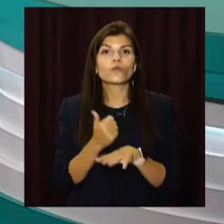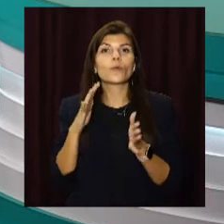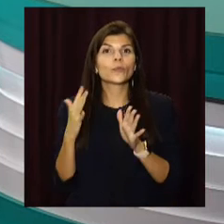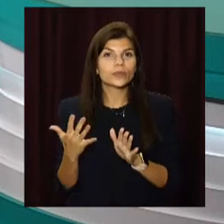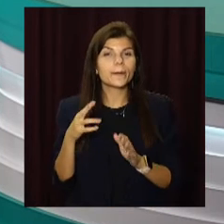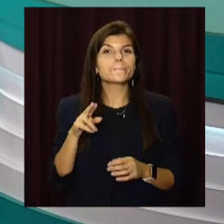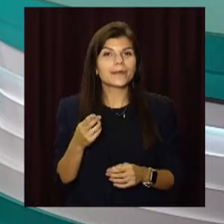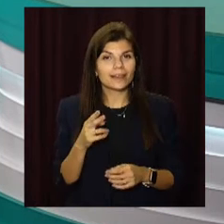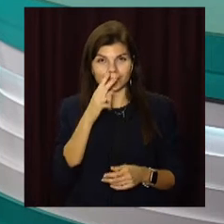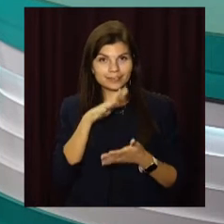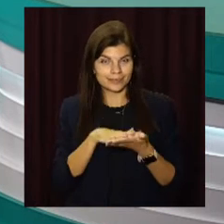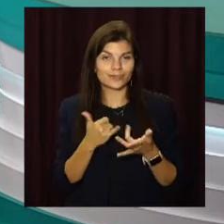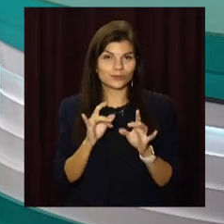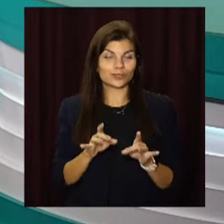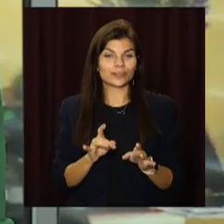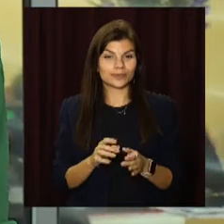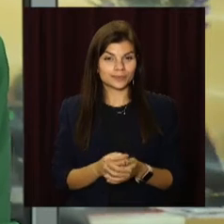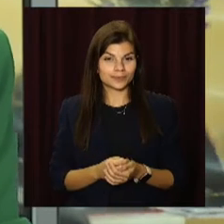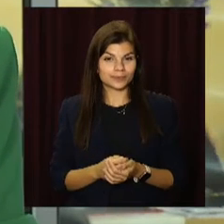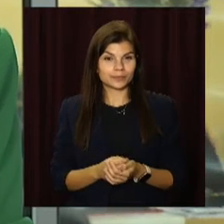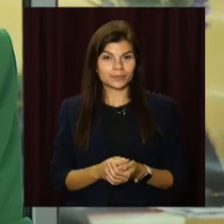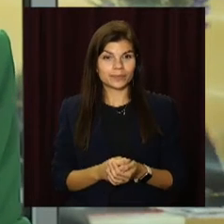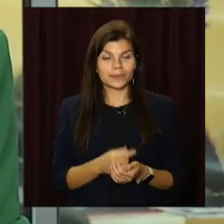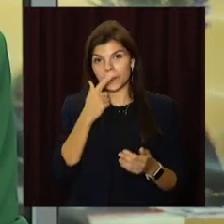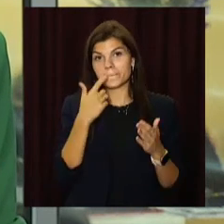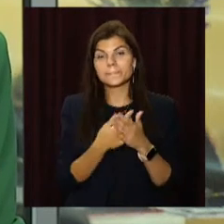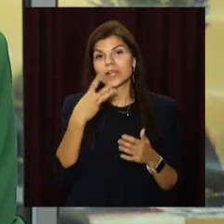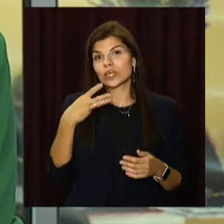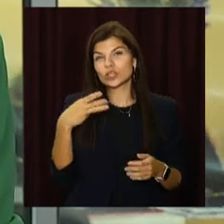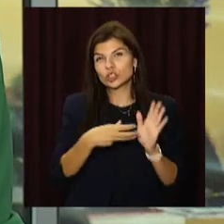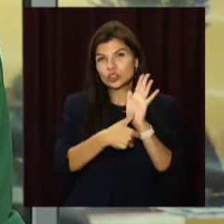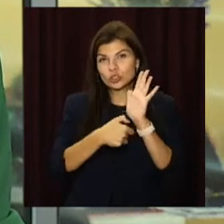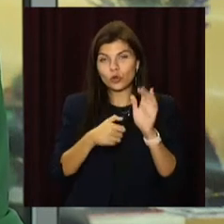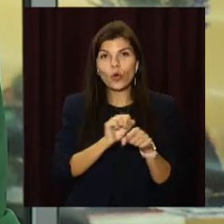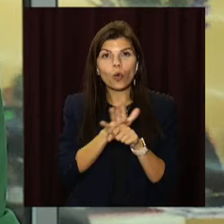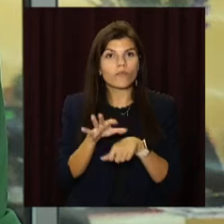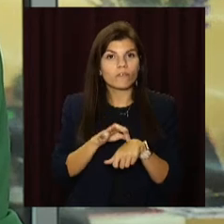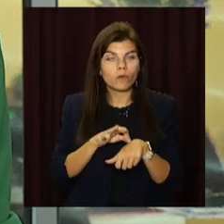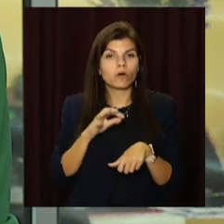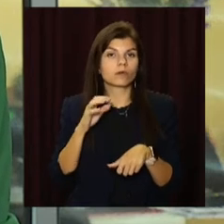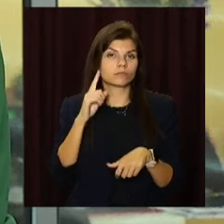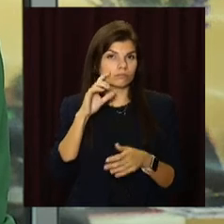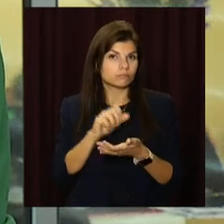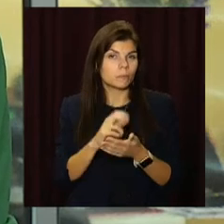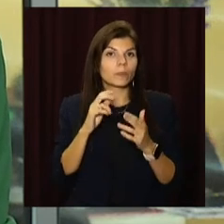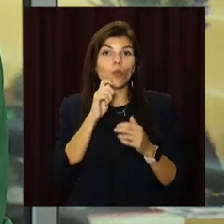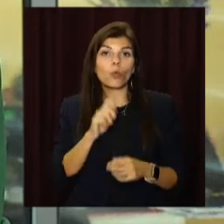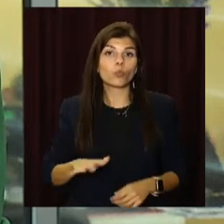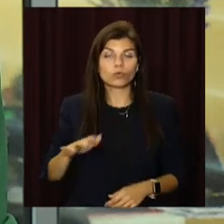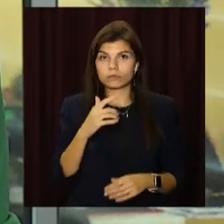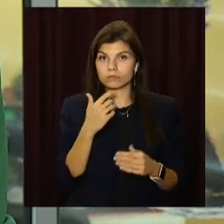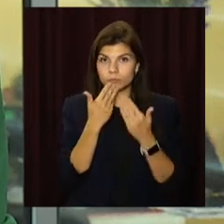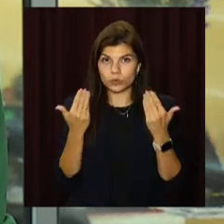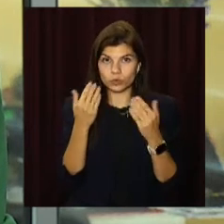головні події п'ятниці дивіться просто зараз. Понад 3600 ковідних хворих зафіксували в Україні за попередню